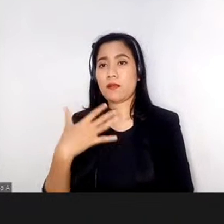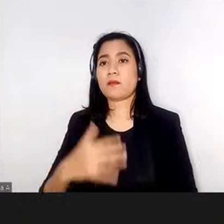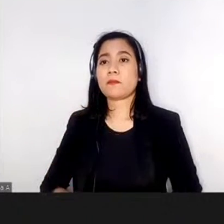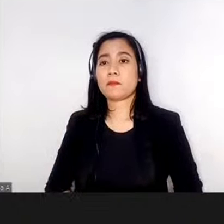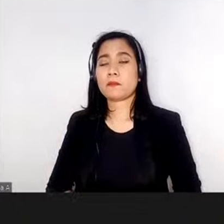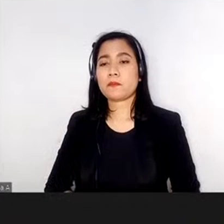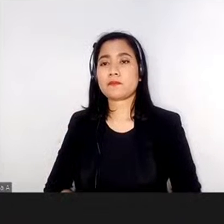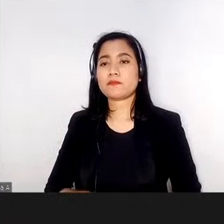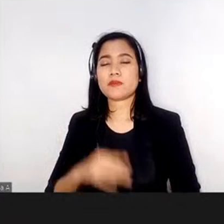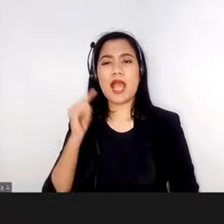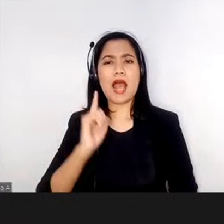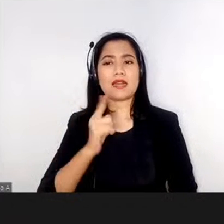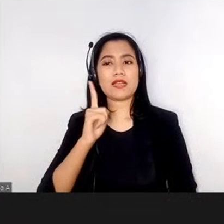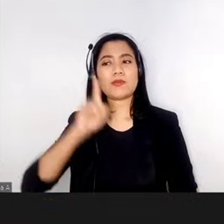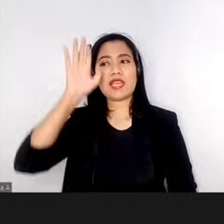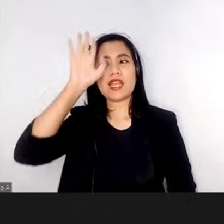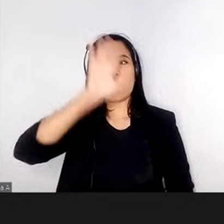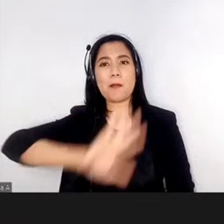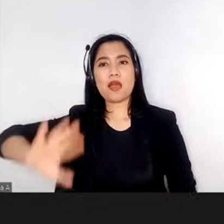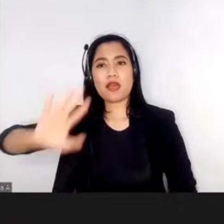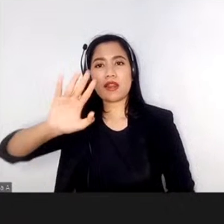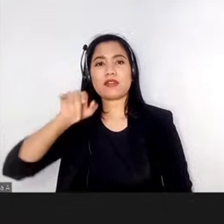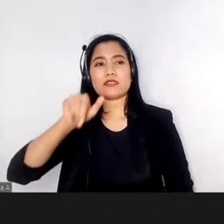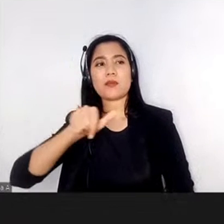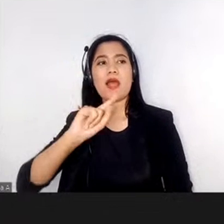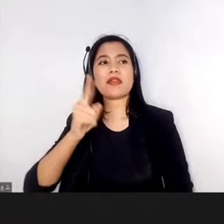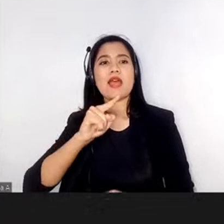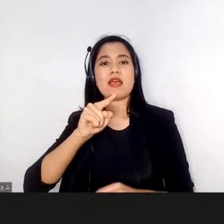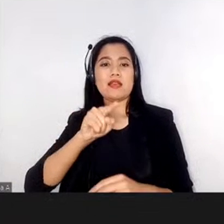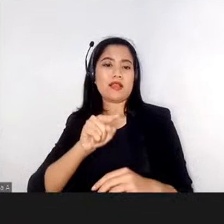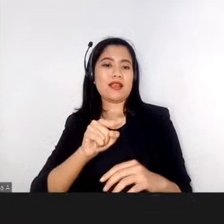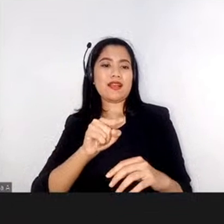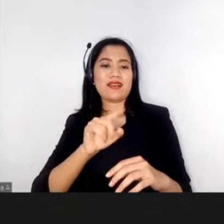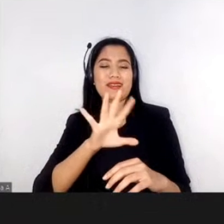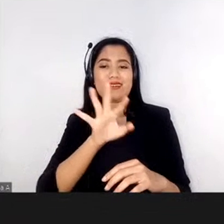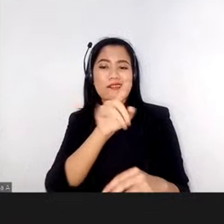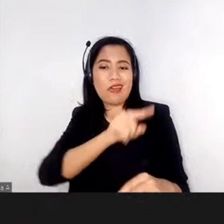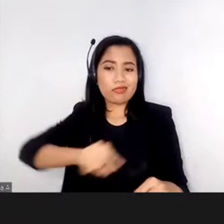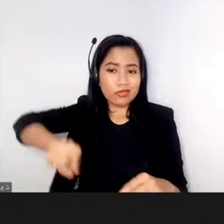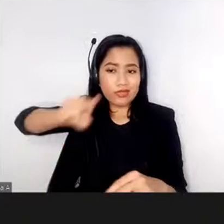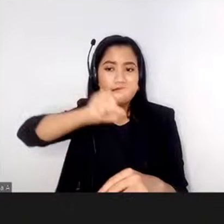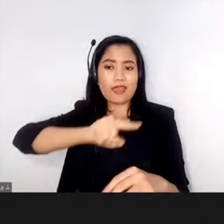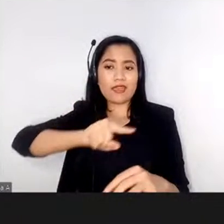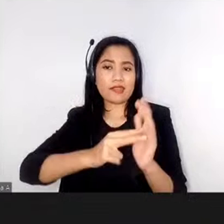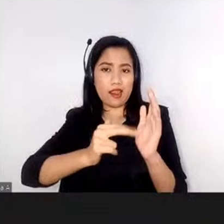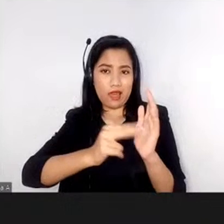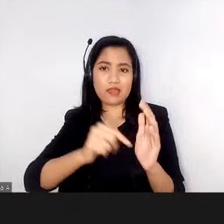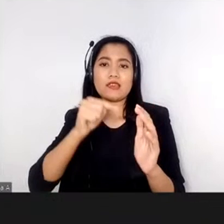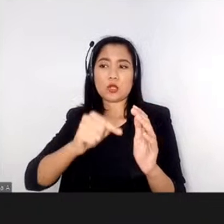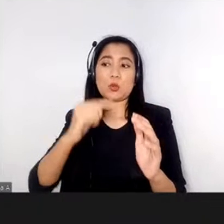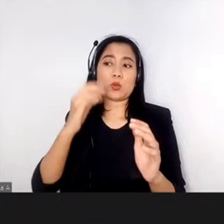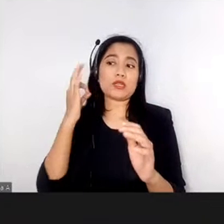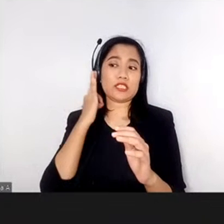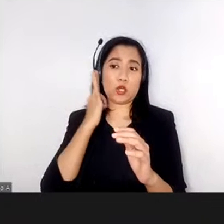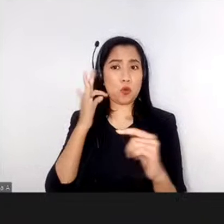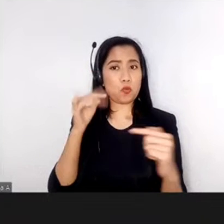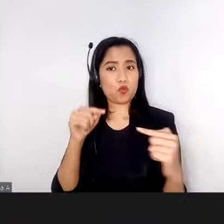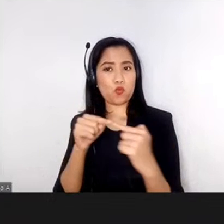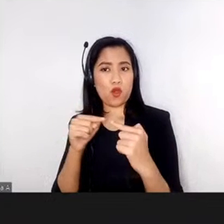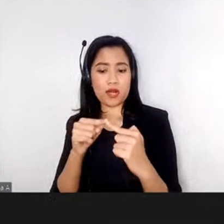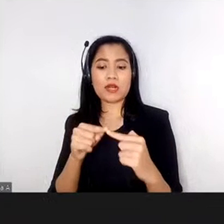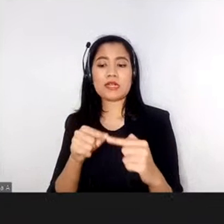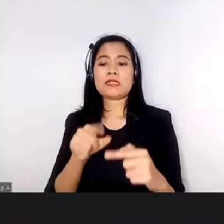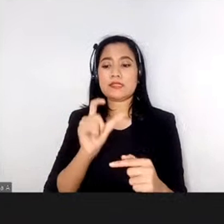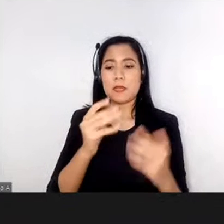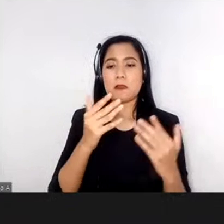gambaran dari Rantai nilai Di manakah risiko H manusia a ini berkaitan dengan risiko tersebut dan bagaimana caranya menjawab